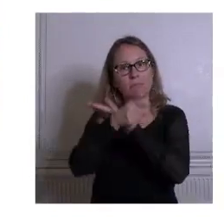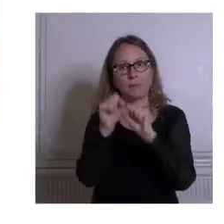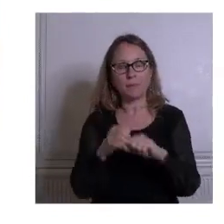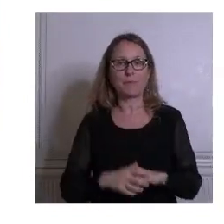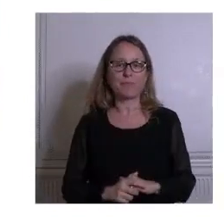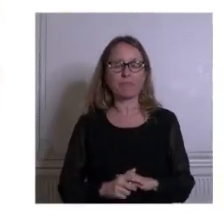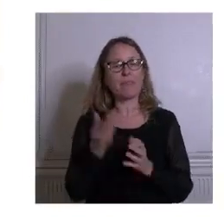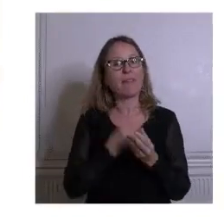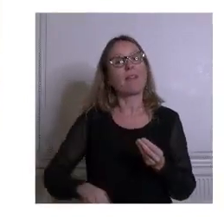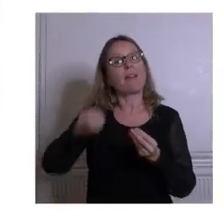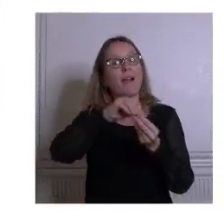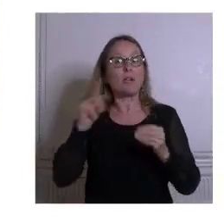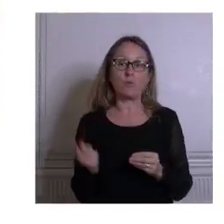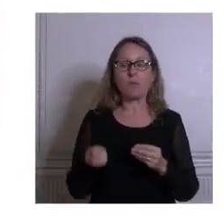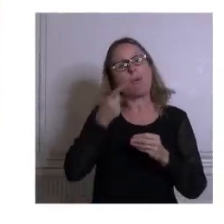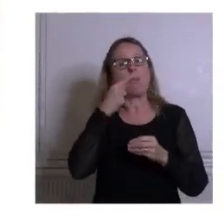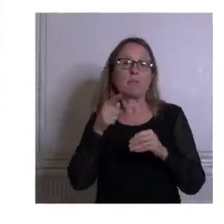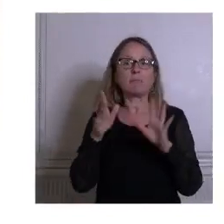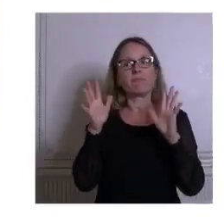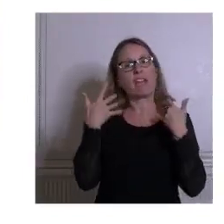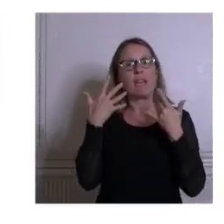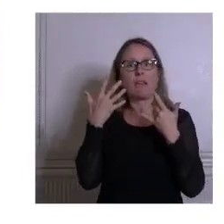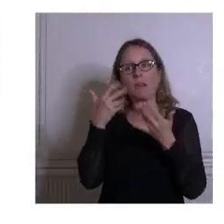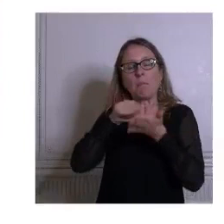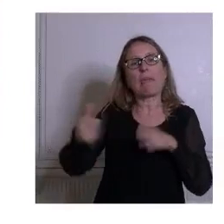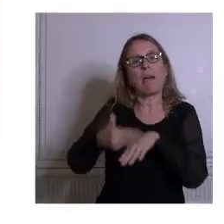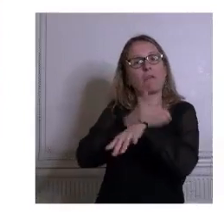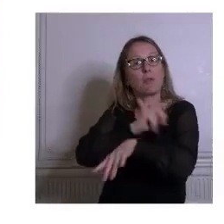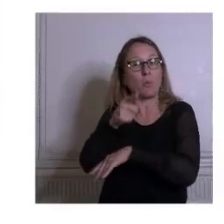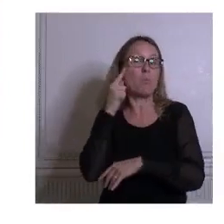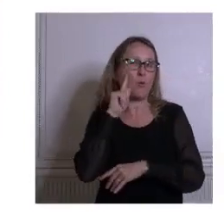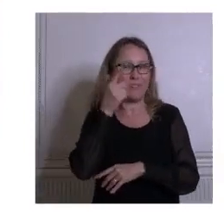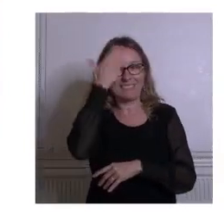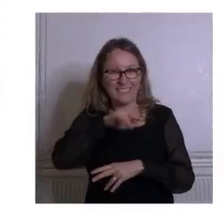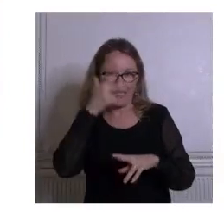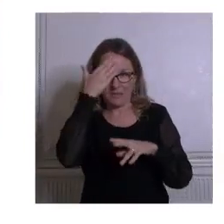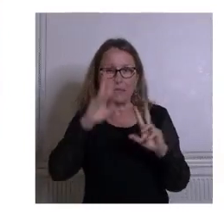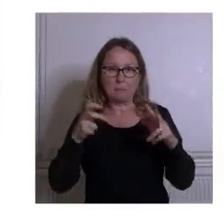Et donc, je te propose un poste là-dessus. Pardon ?